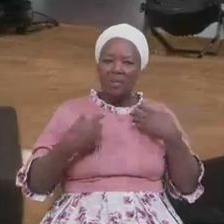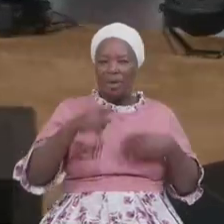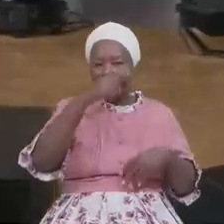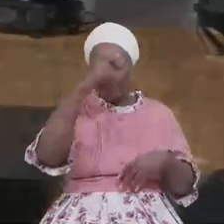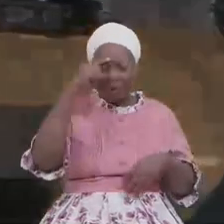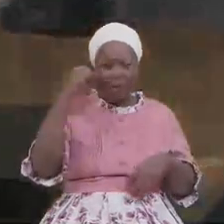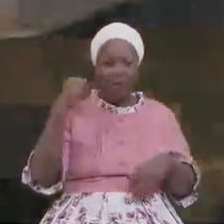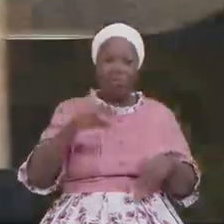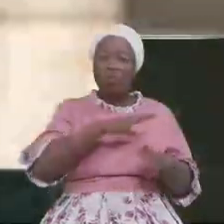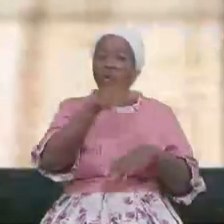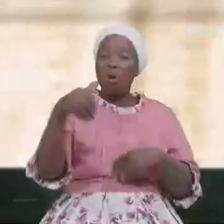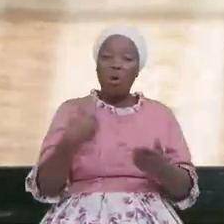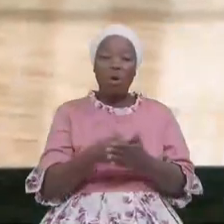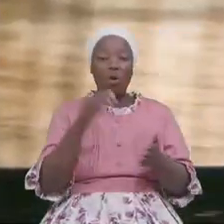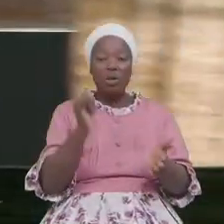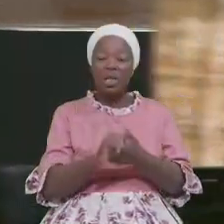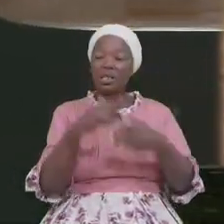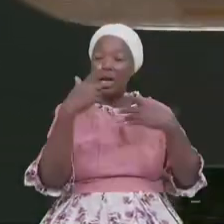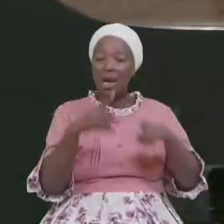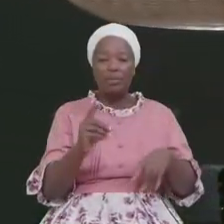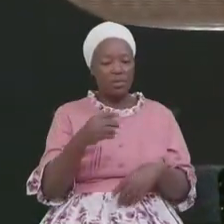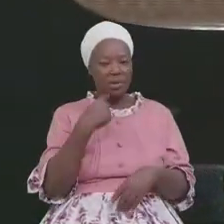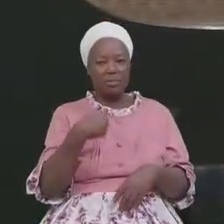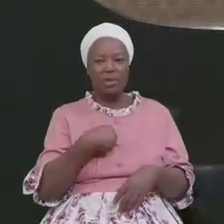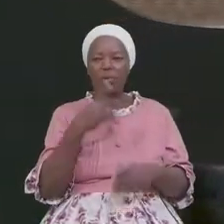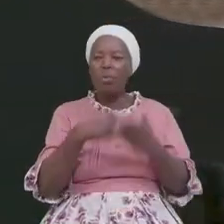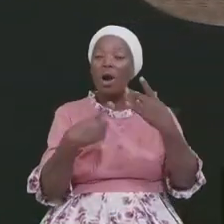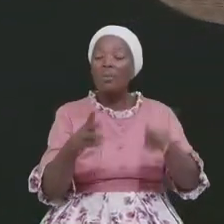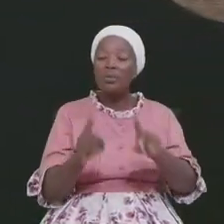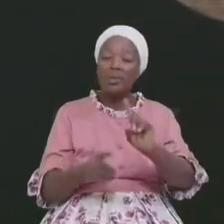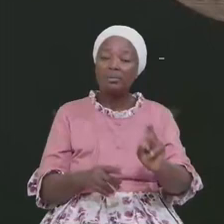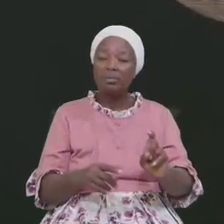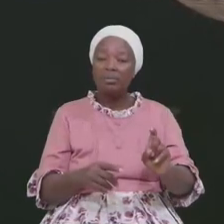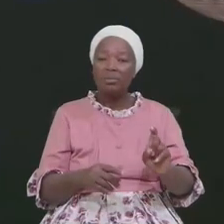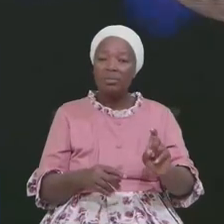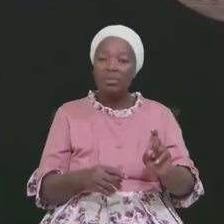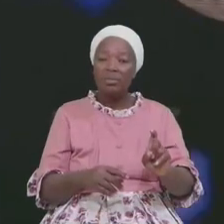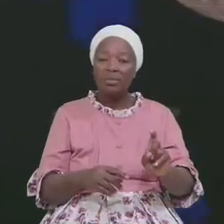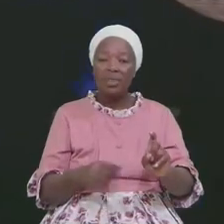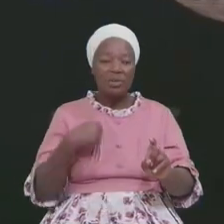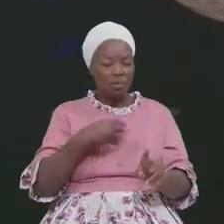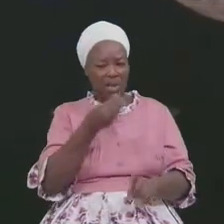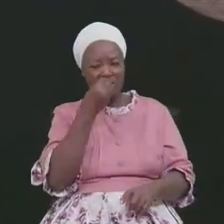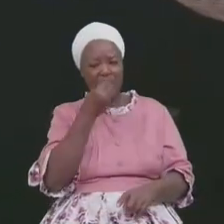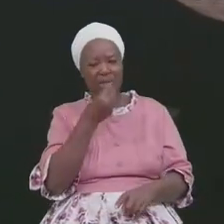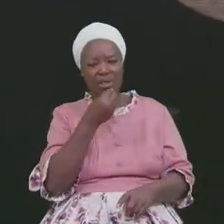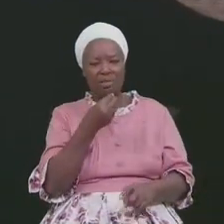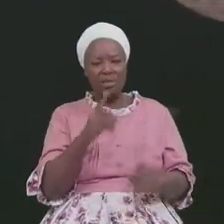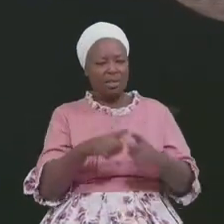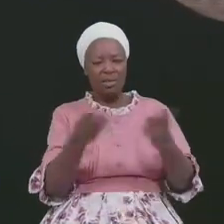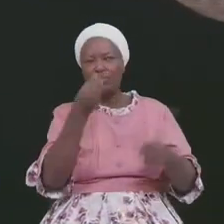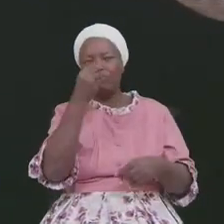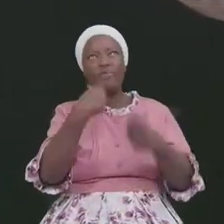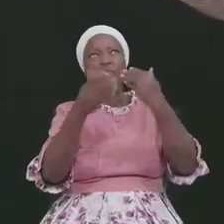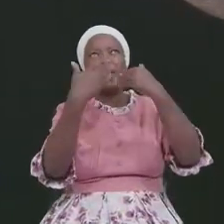de tout ce qui a eu lieu. Oh, dis-moi, qu'est-ce qui s'est passé? Nous avons mangé la manne. Parle-moi, qu'est-ce qui s'est passé? Nous avons bu de